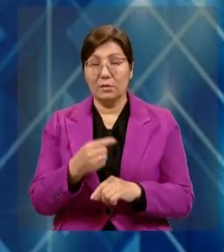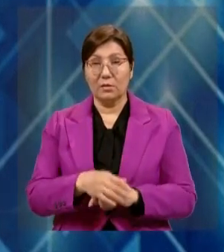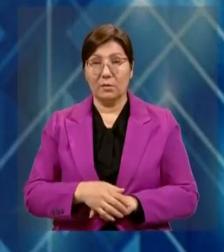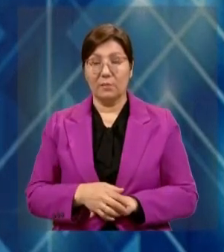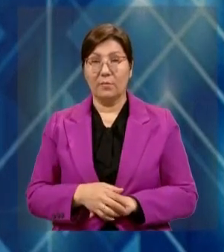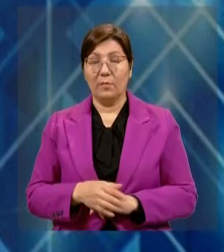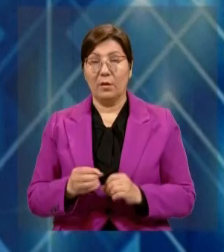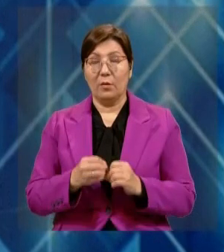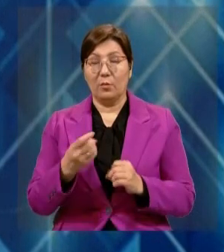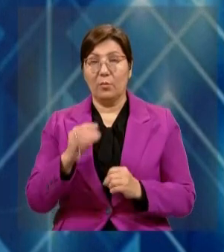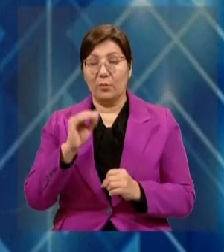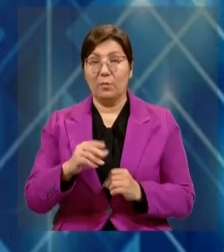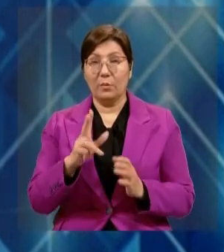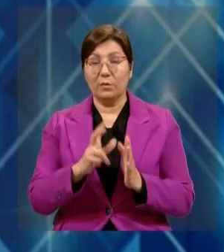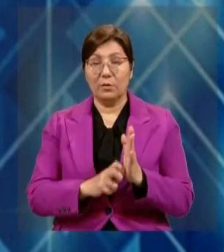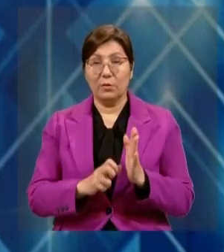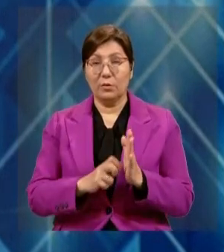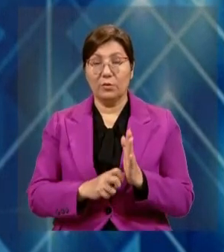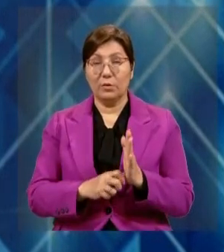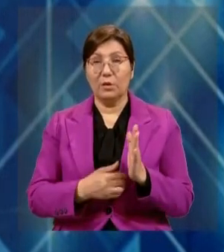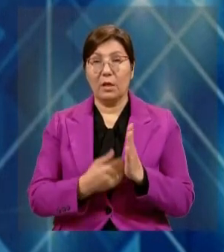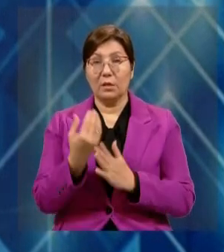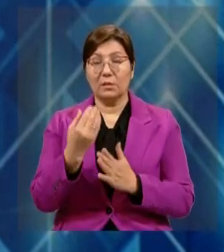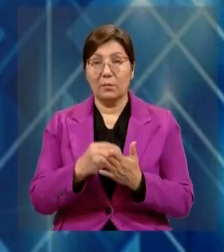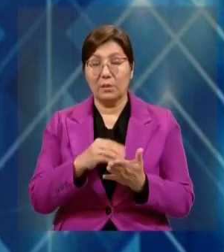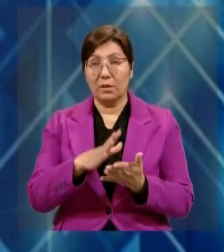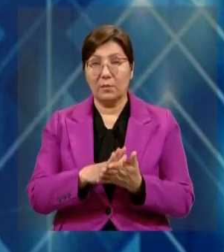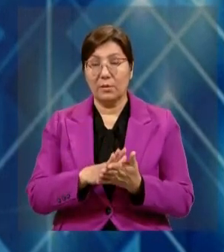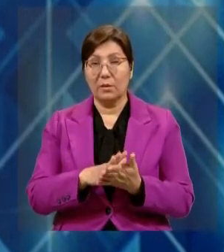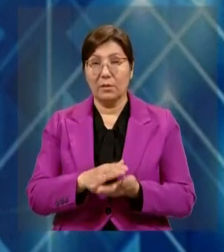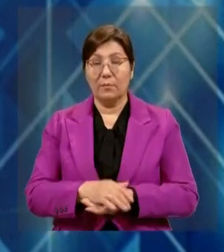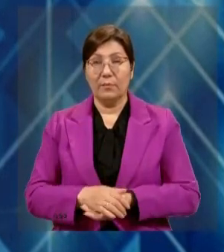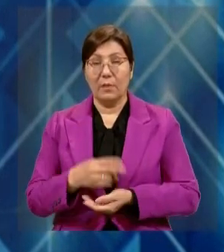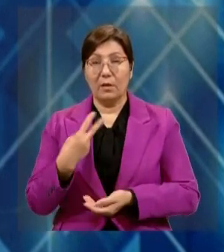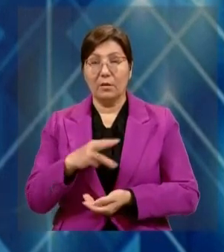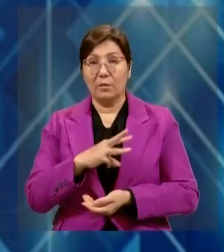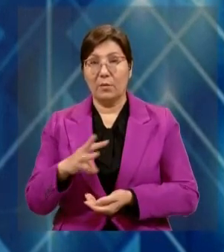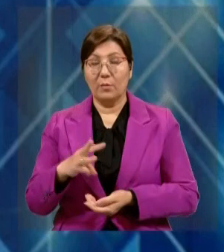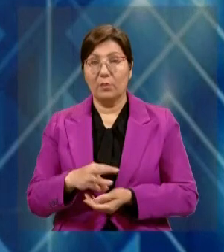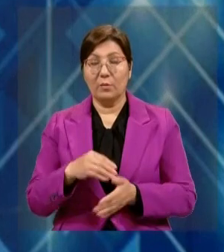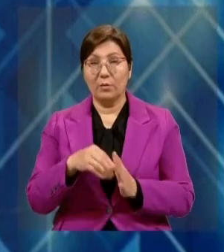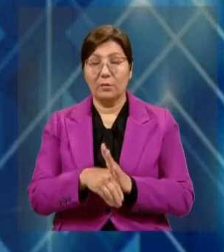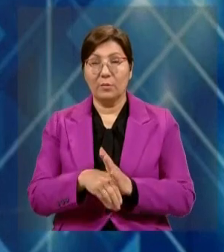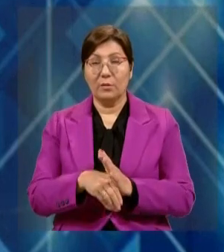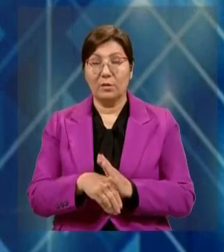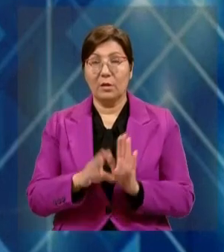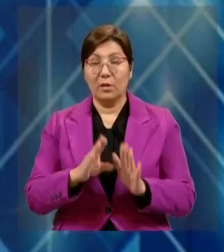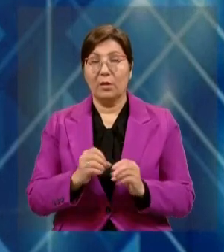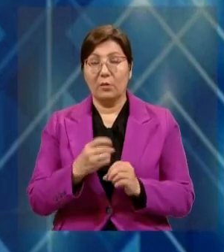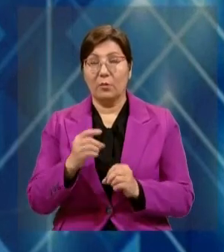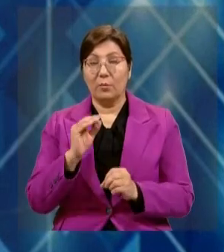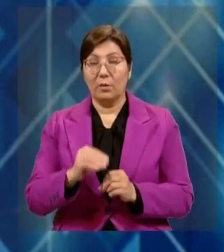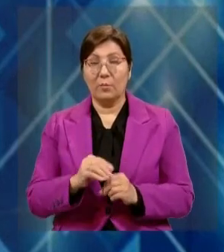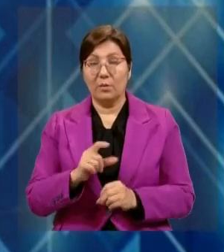өткенде 11800-ден астам тіркелімге енген, енді өзіңізді қараңыз, 20 миллион халықтың ішінде тек 11 мың адам